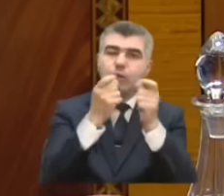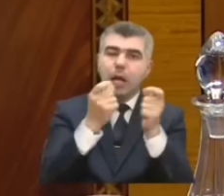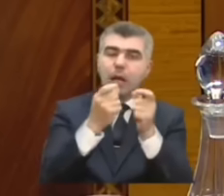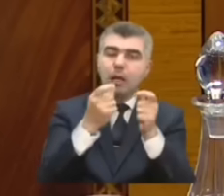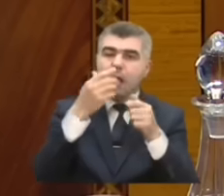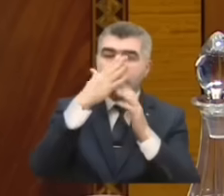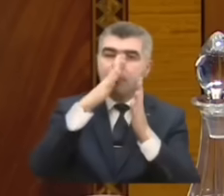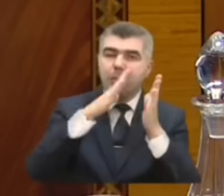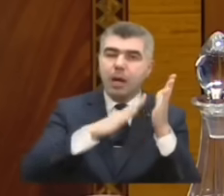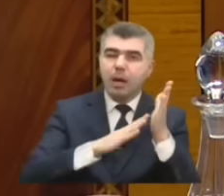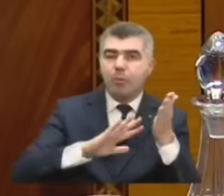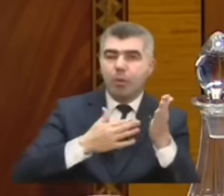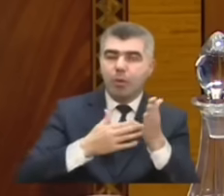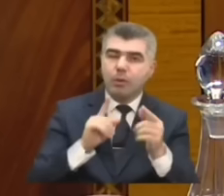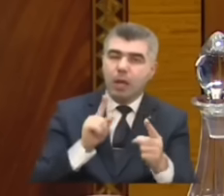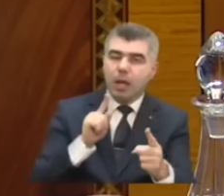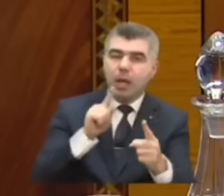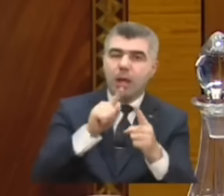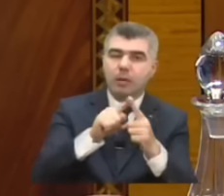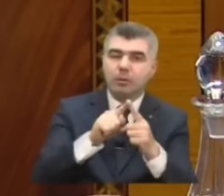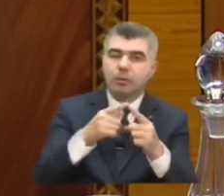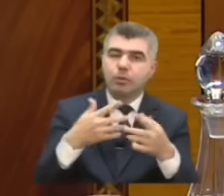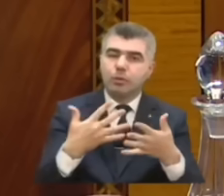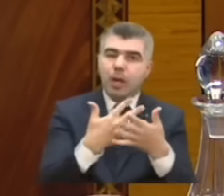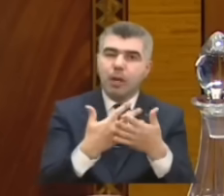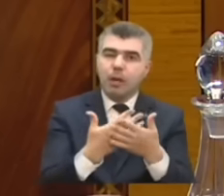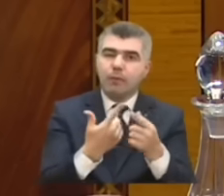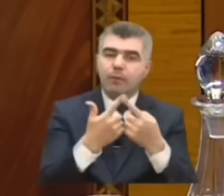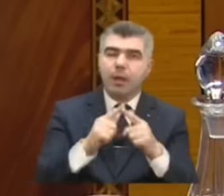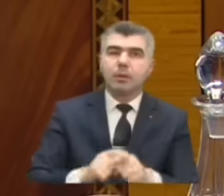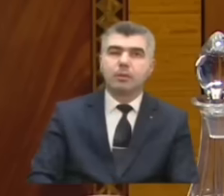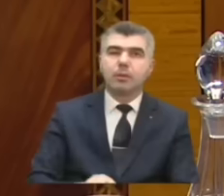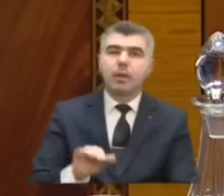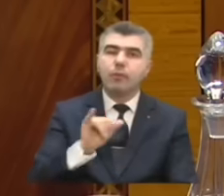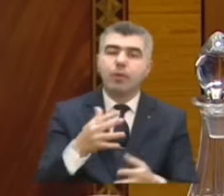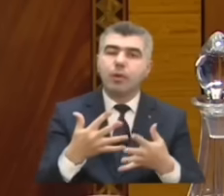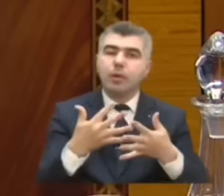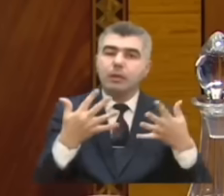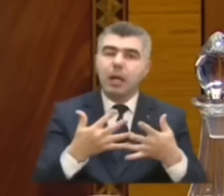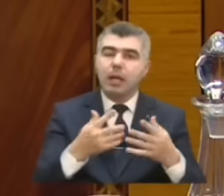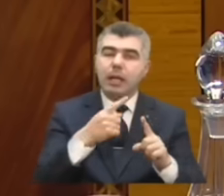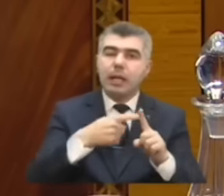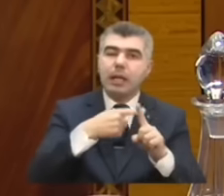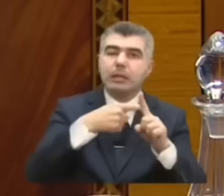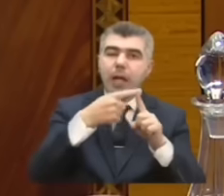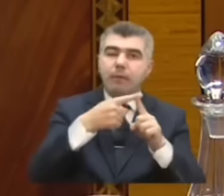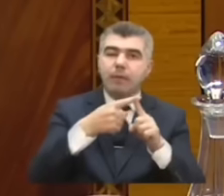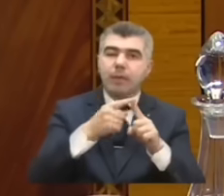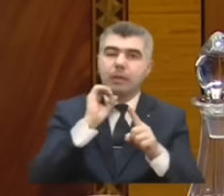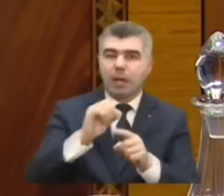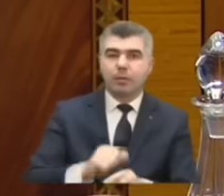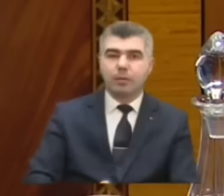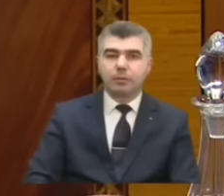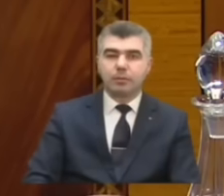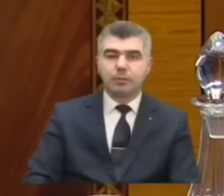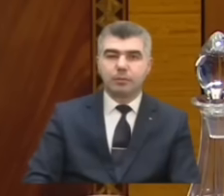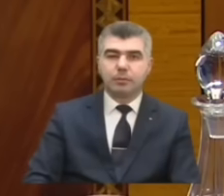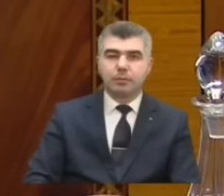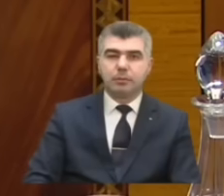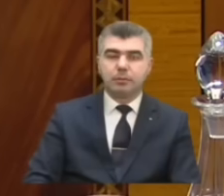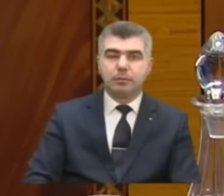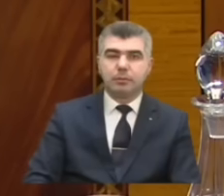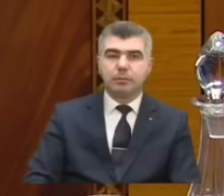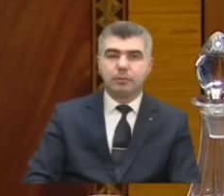أكثر تنافسية من خلال استهداف أسواق وشركاء متنوعين، فأية أسواق إضافية اقتحمتموها؟ للأسف